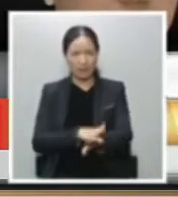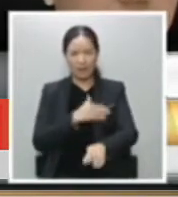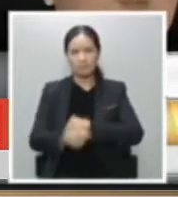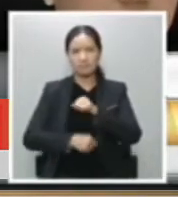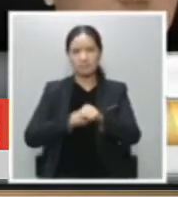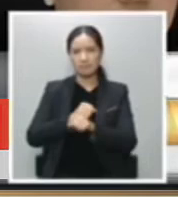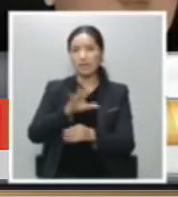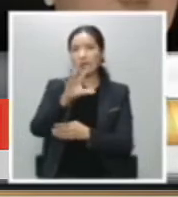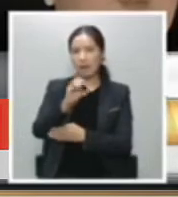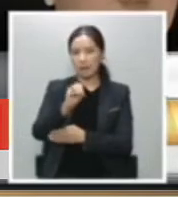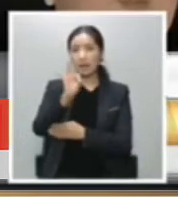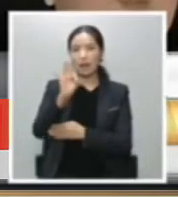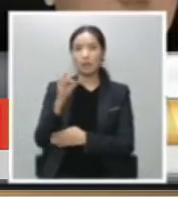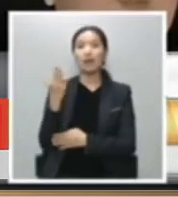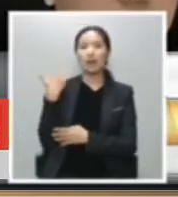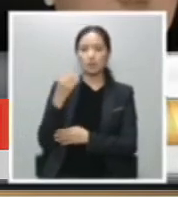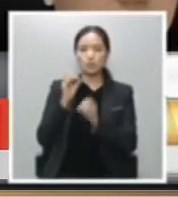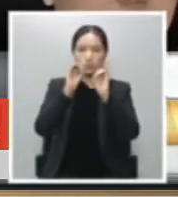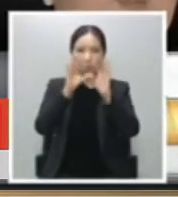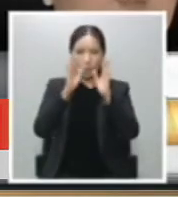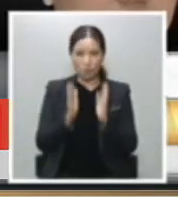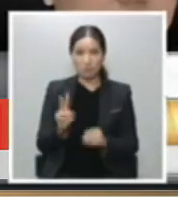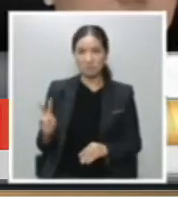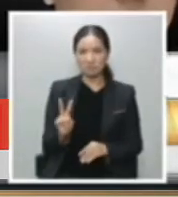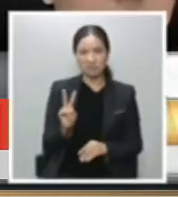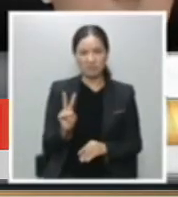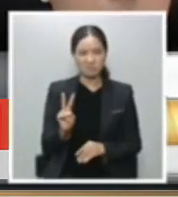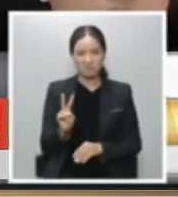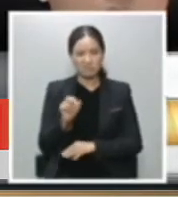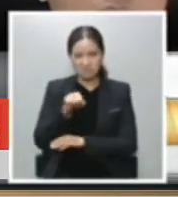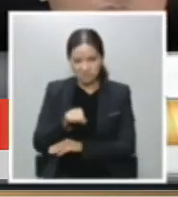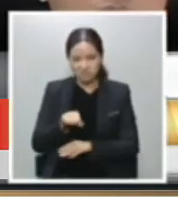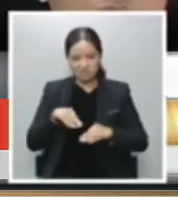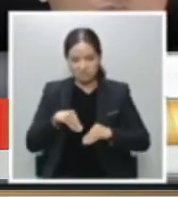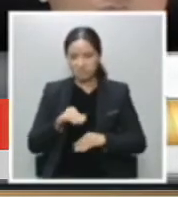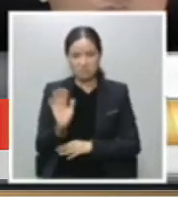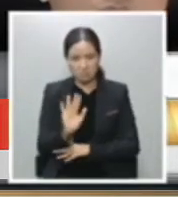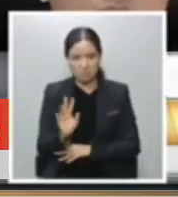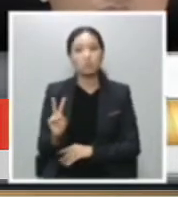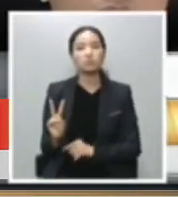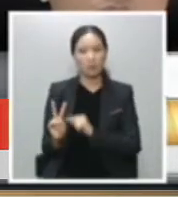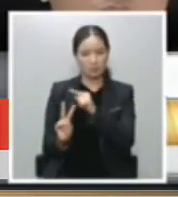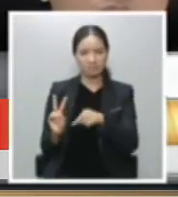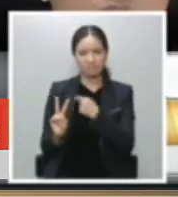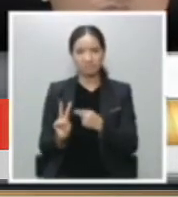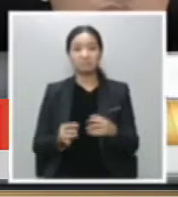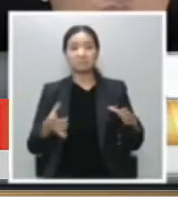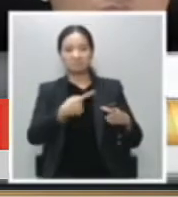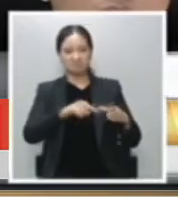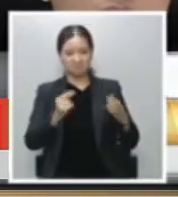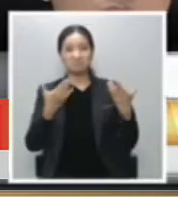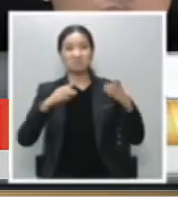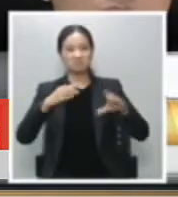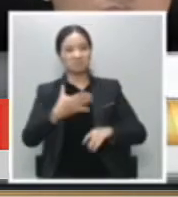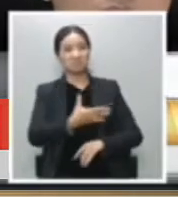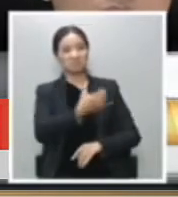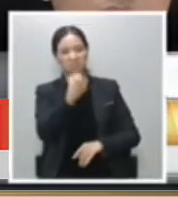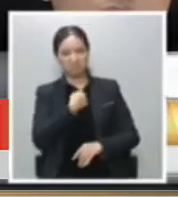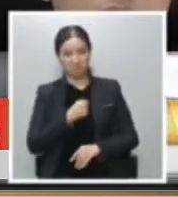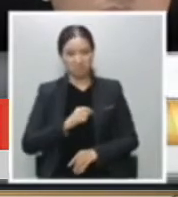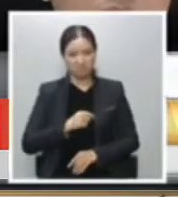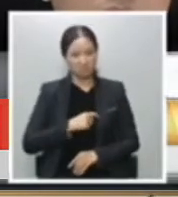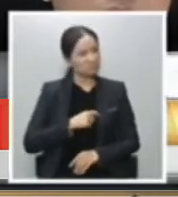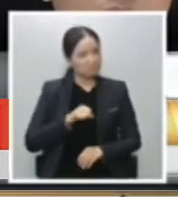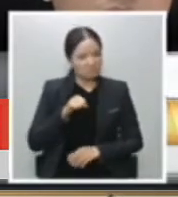ที่แล้วครูสองคนที่ไม่ยอมก้มหัวให้คณะปฏิวัติรัฐประหารในขณะนั้นชื่อว่